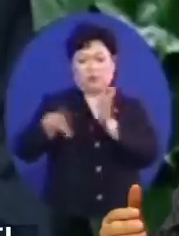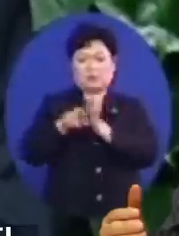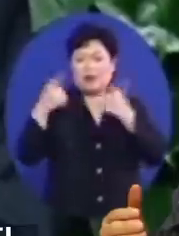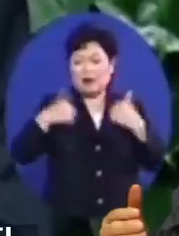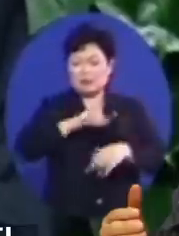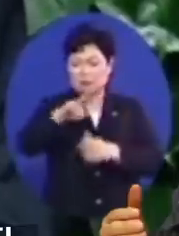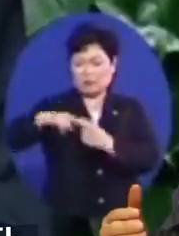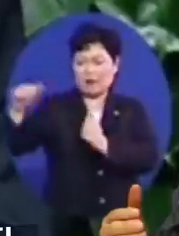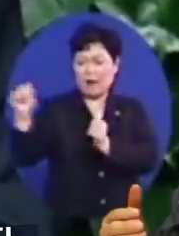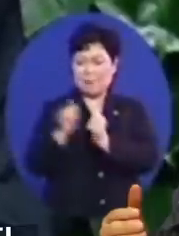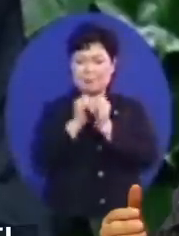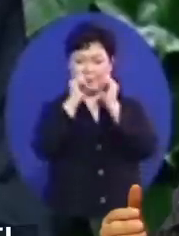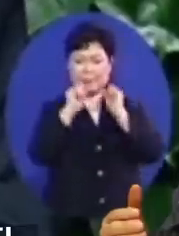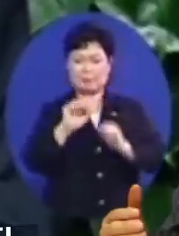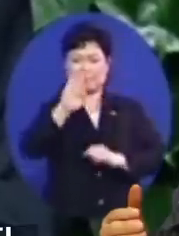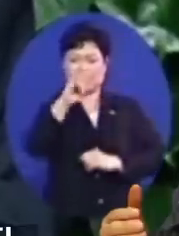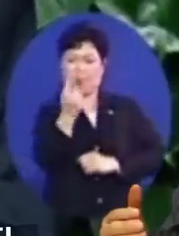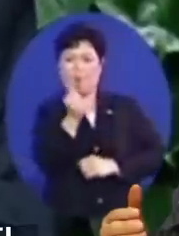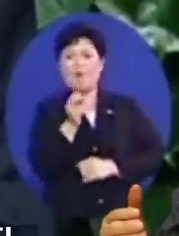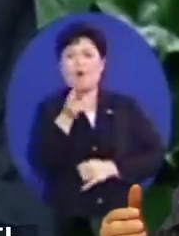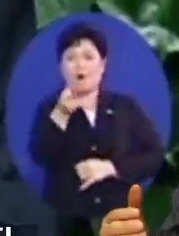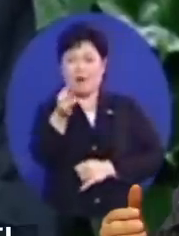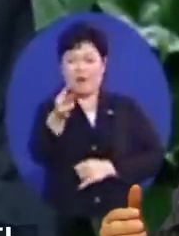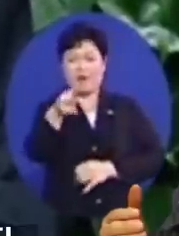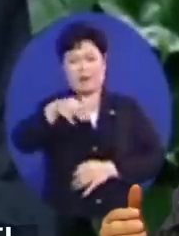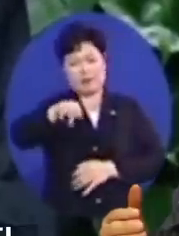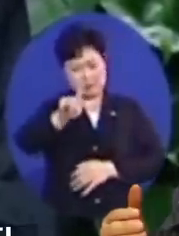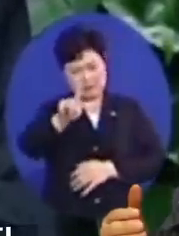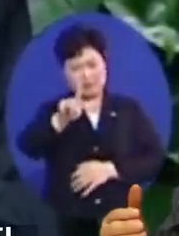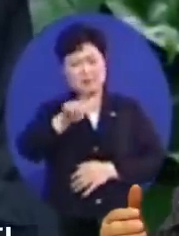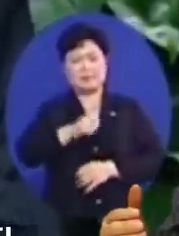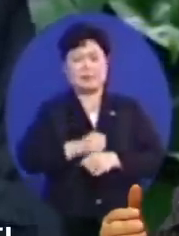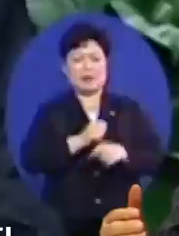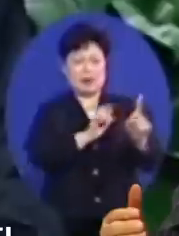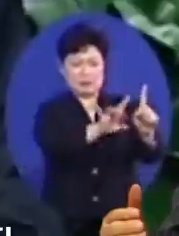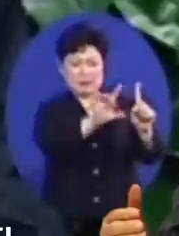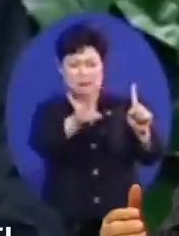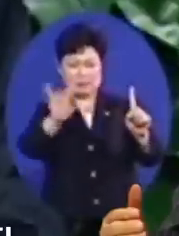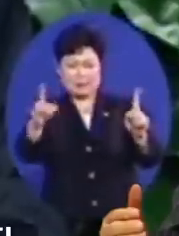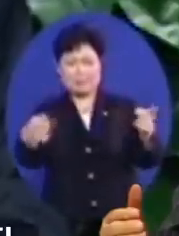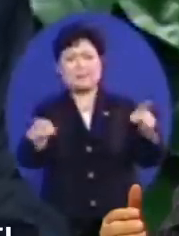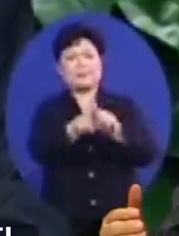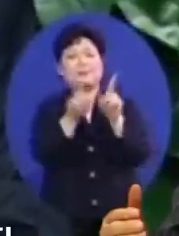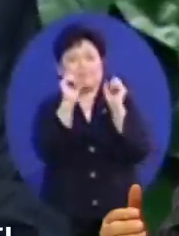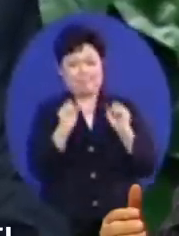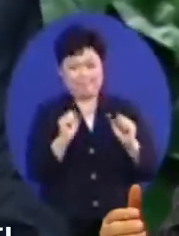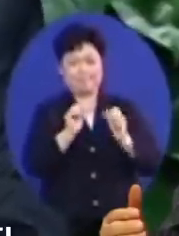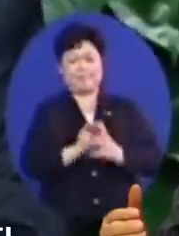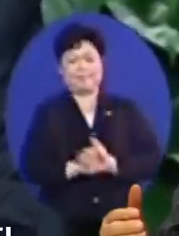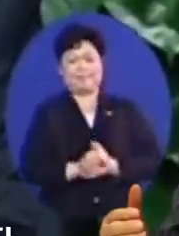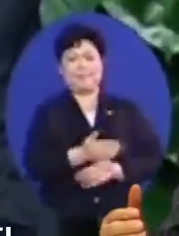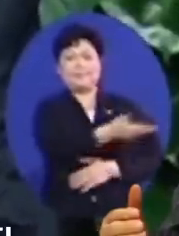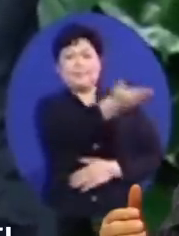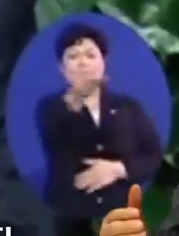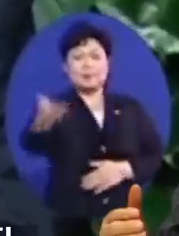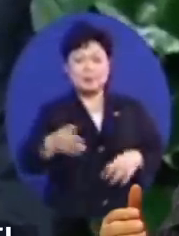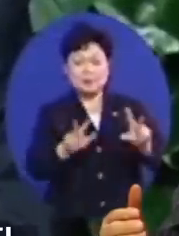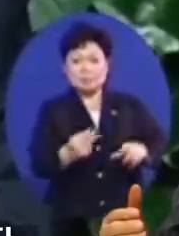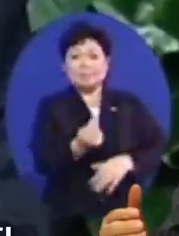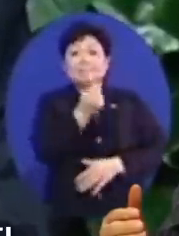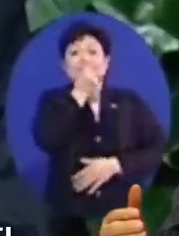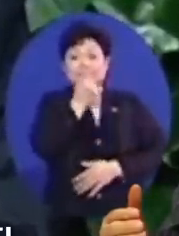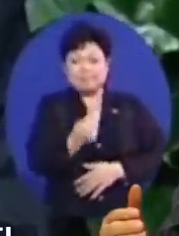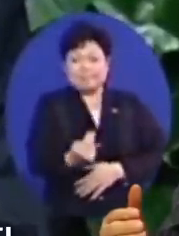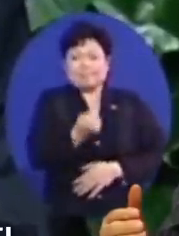같이 있게 하신 분이라고 말하는 것입니다. 보혜사가 여러분 한 사람 한 사람하고 같이 계십니다. 여러분이 지금 숨을 쉬고